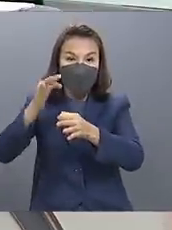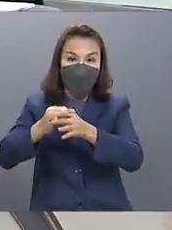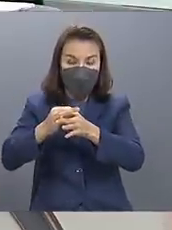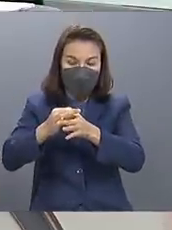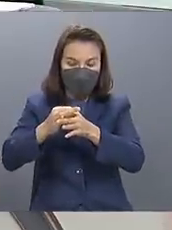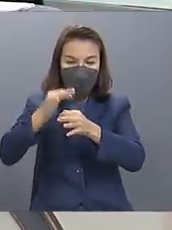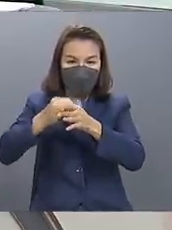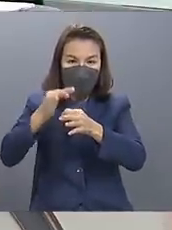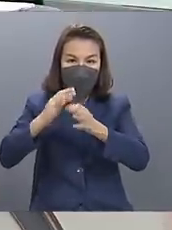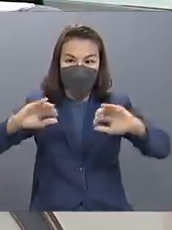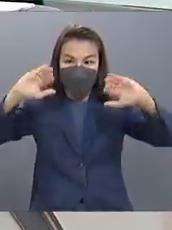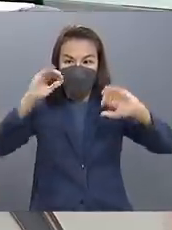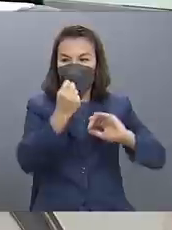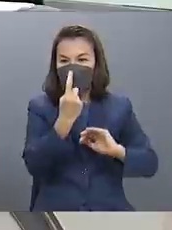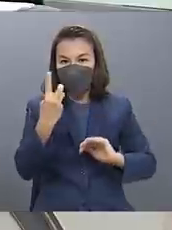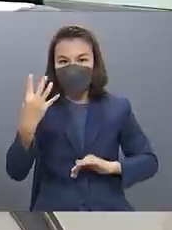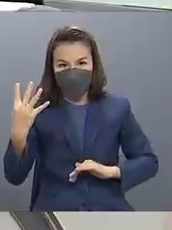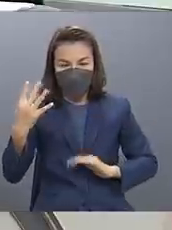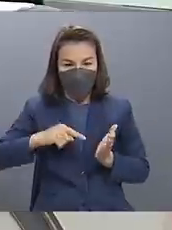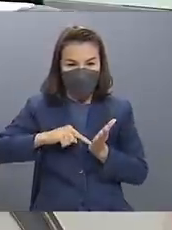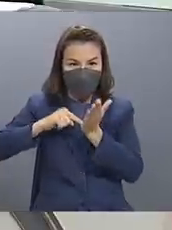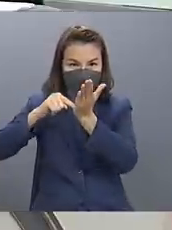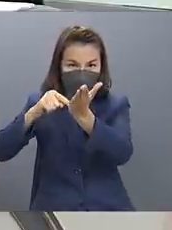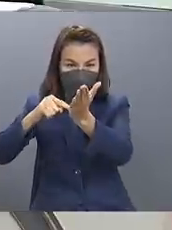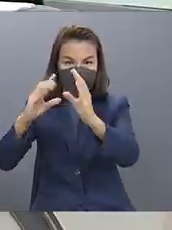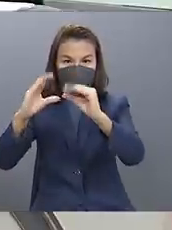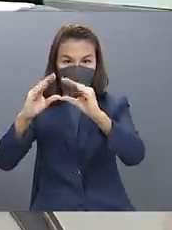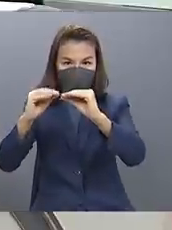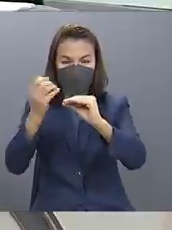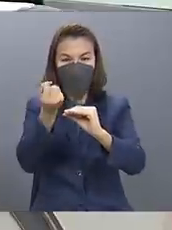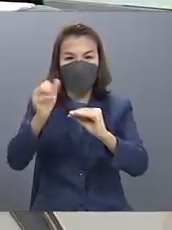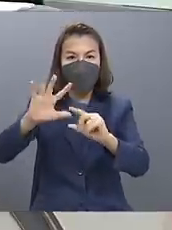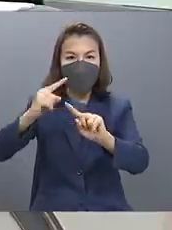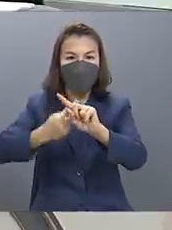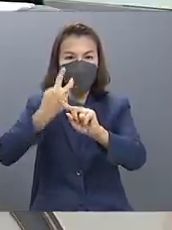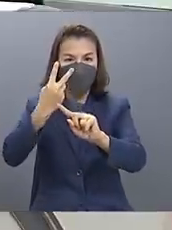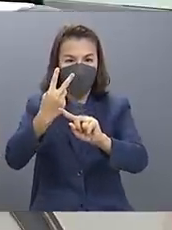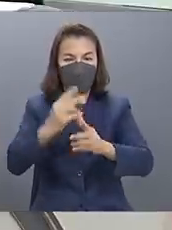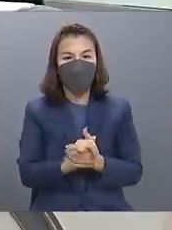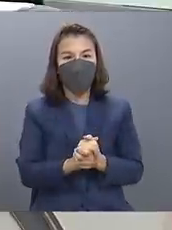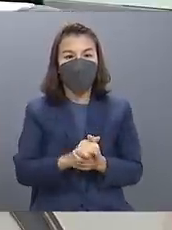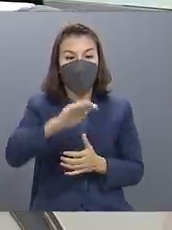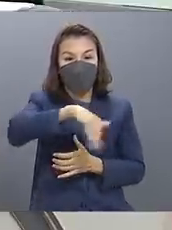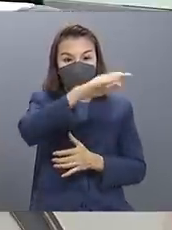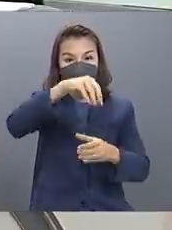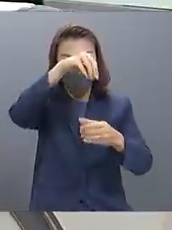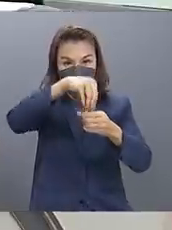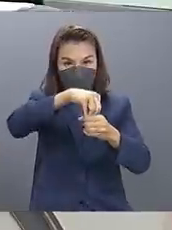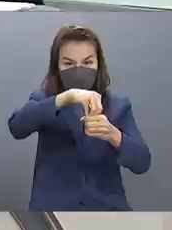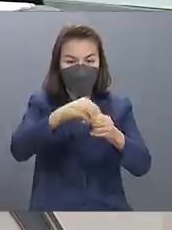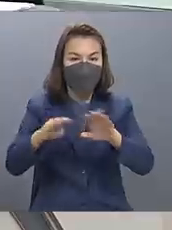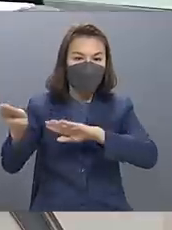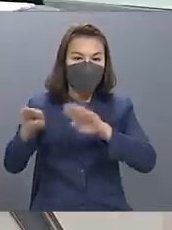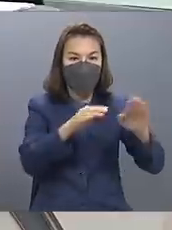ประชุมคณะรัฐมนตรีในวันที่ 15กุมภาพันธ์ที่จะถึงนี้นะคะคนที่เขาปักหลักกันอยู่เขาบอกว่าเตรียมขึ้นไปที่ทำเนียบรัฐบาล